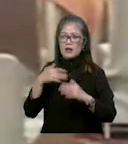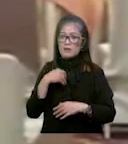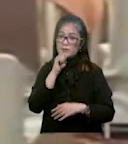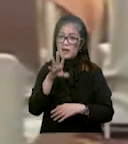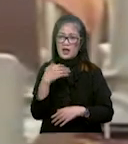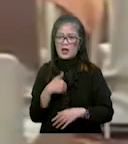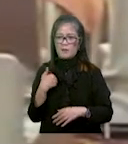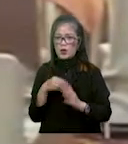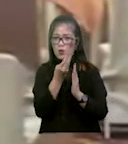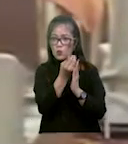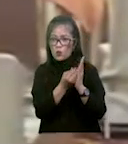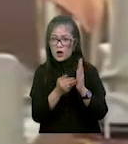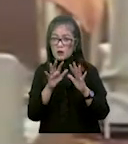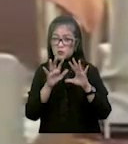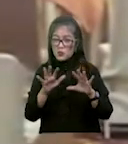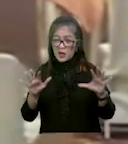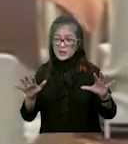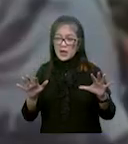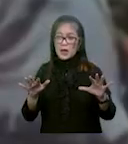keuangan penuh dengan iblis atau setan